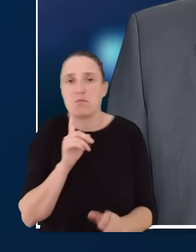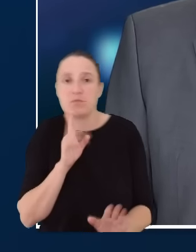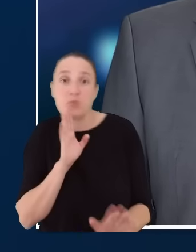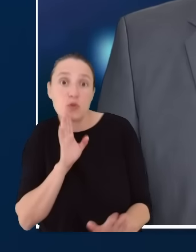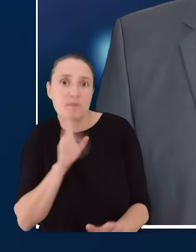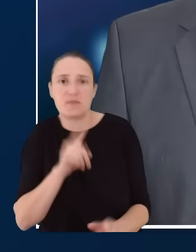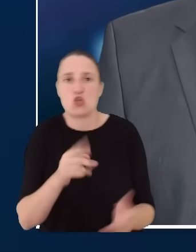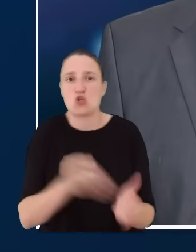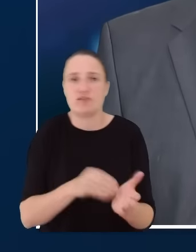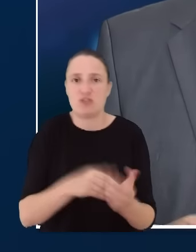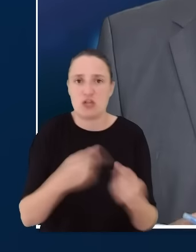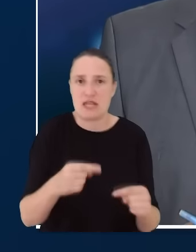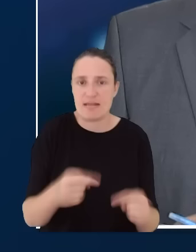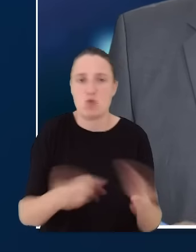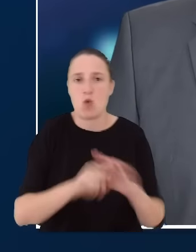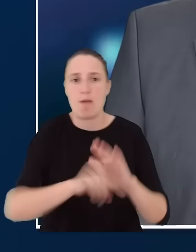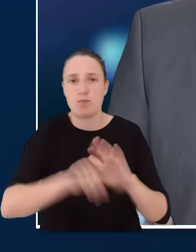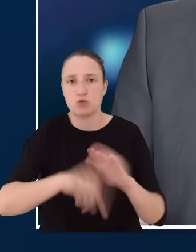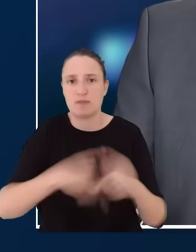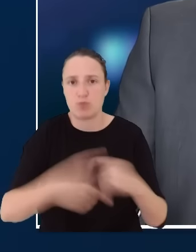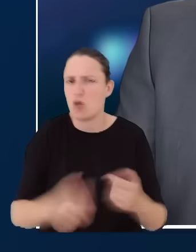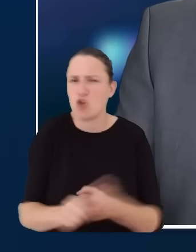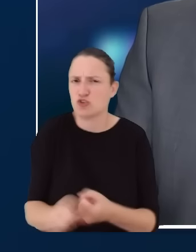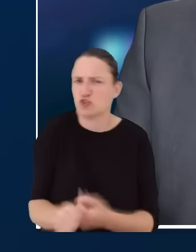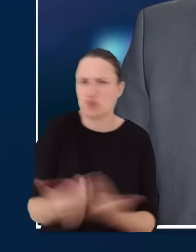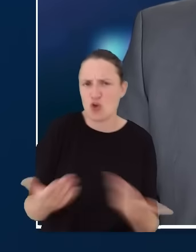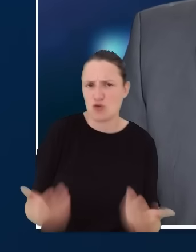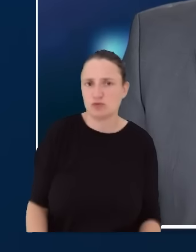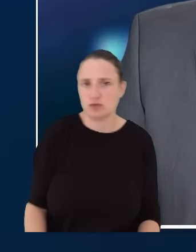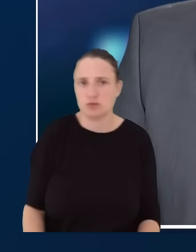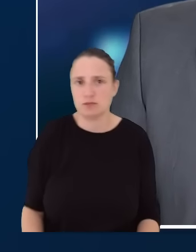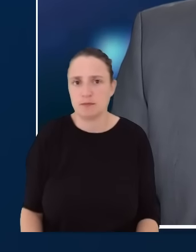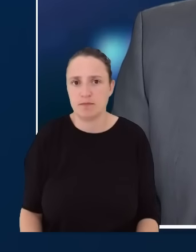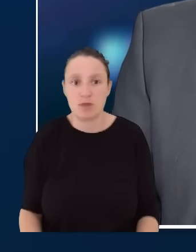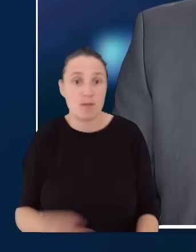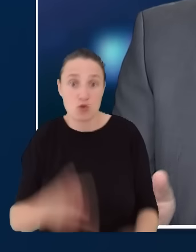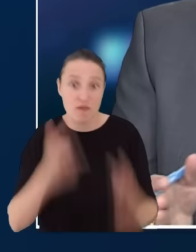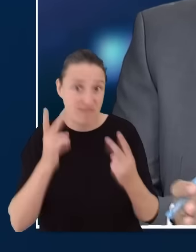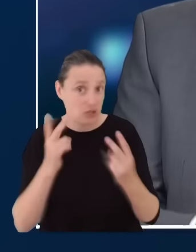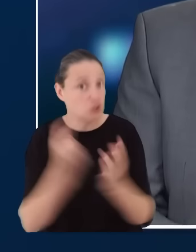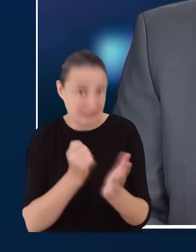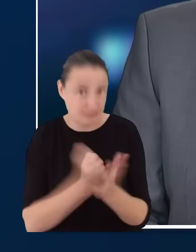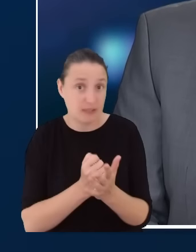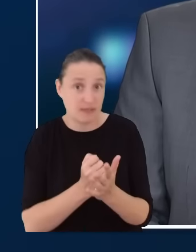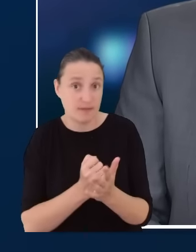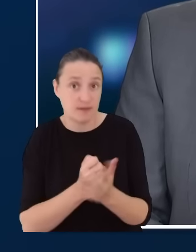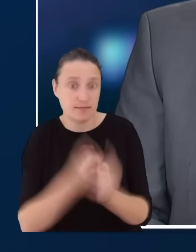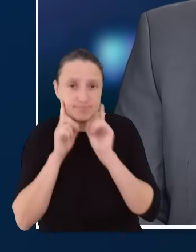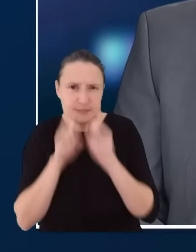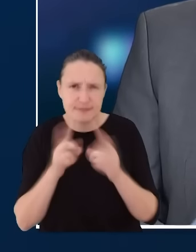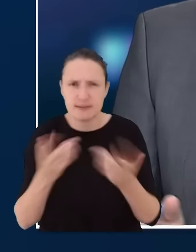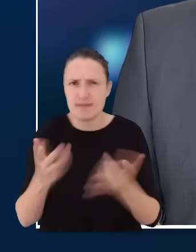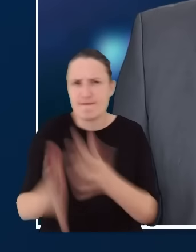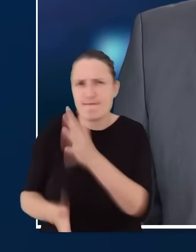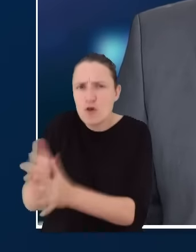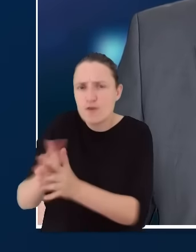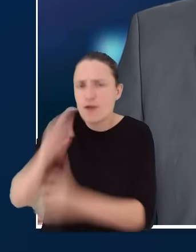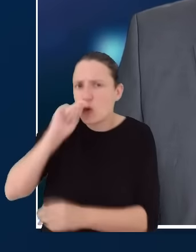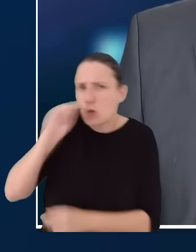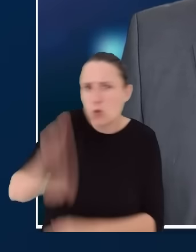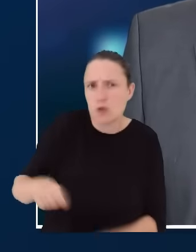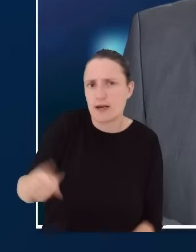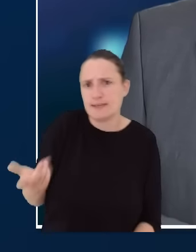doświadczenia w produkcji amunicji. O co chodzi? Bo to jest bardzo ważna sprawa. Jest wojna na Ukrainie, jest